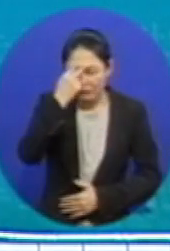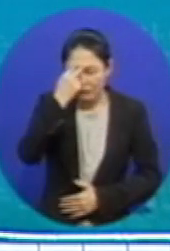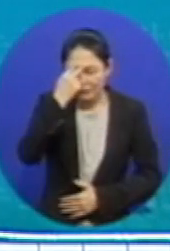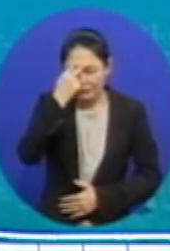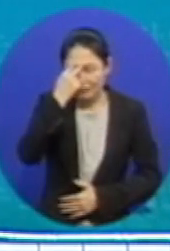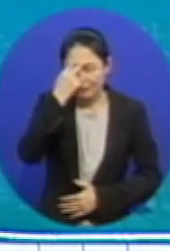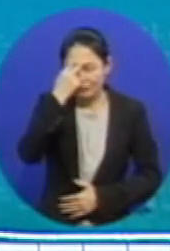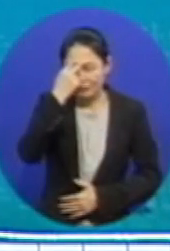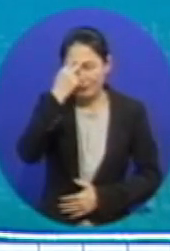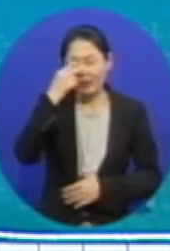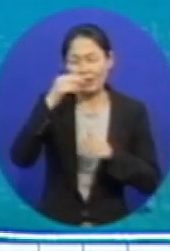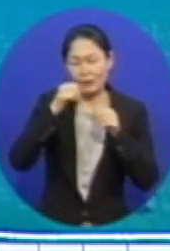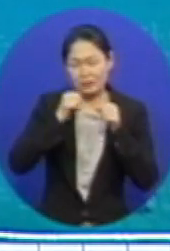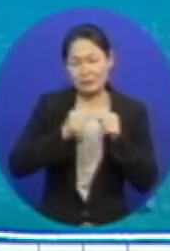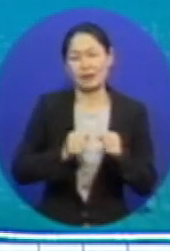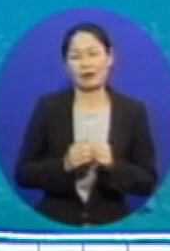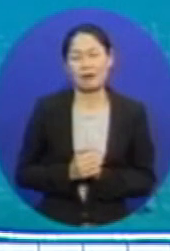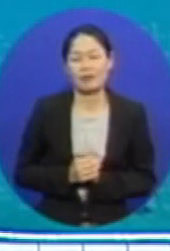거죠